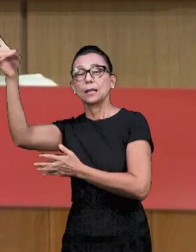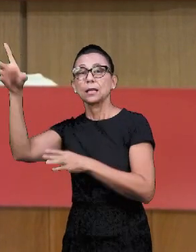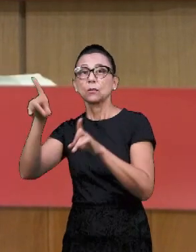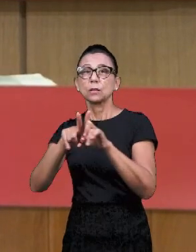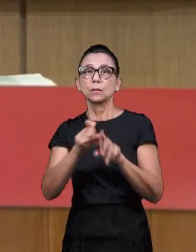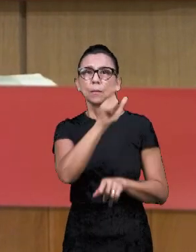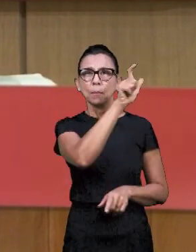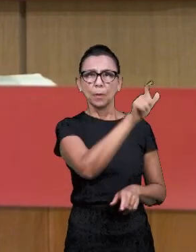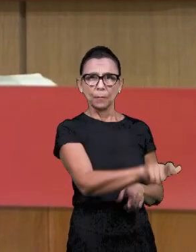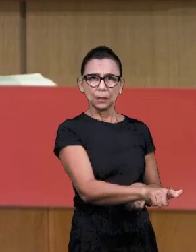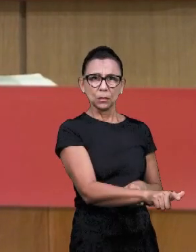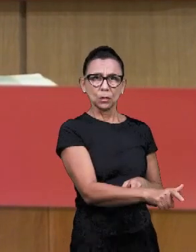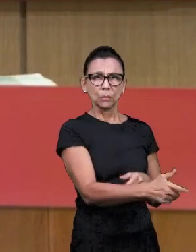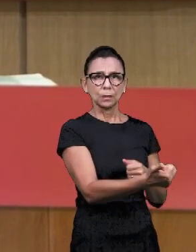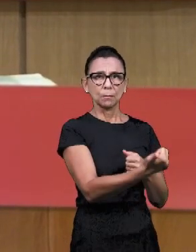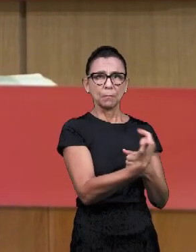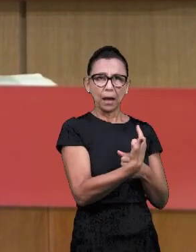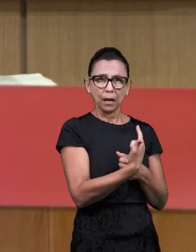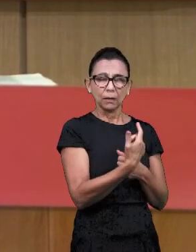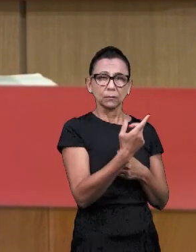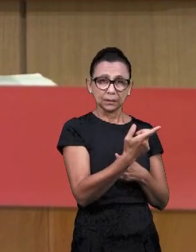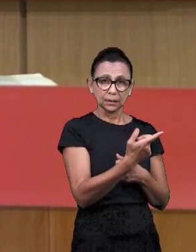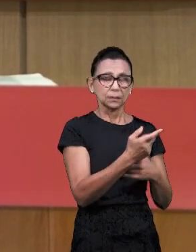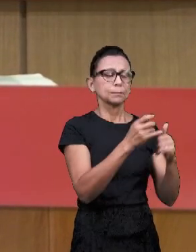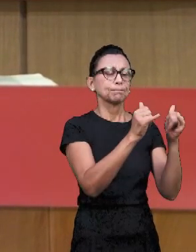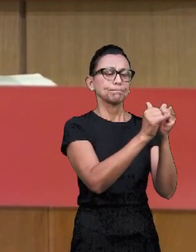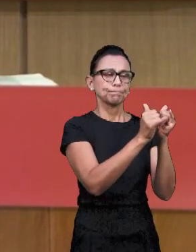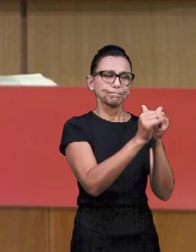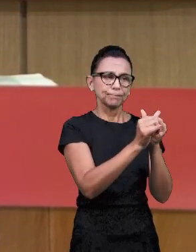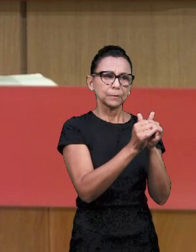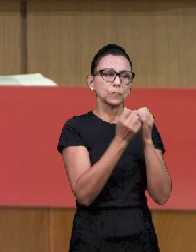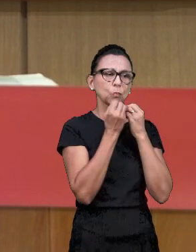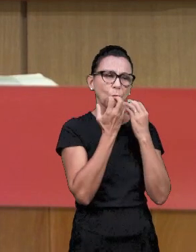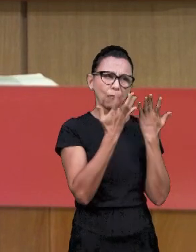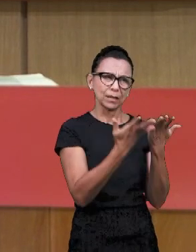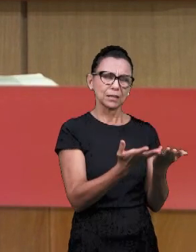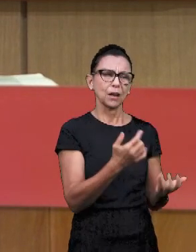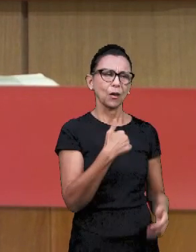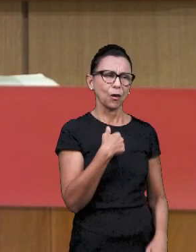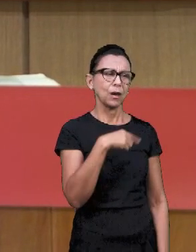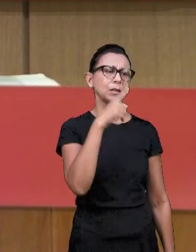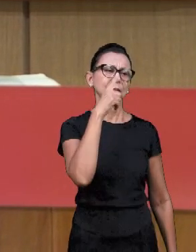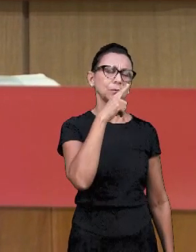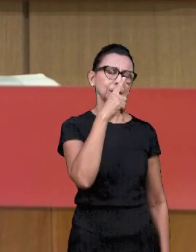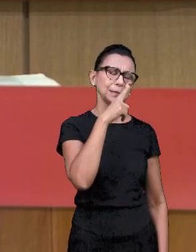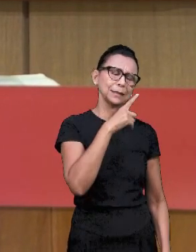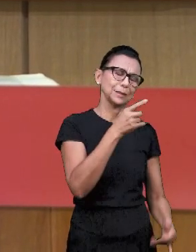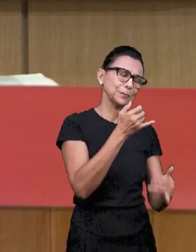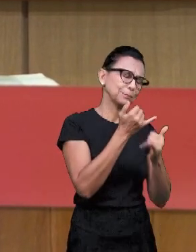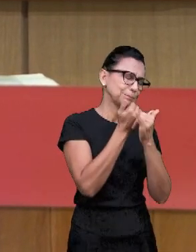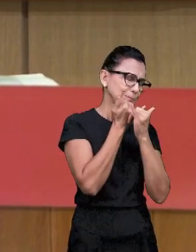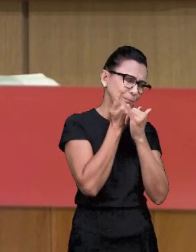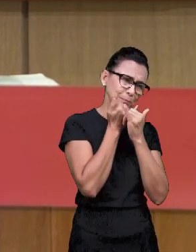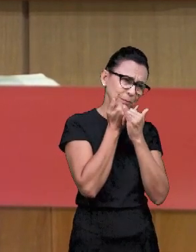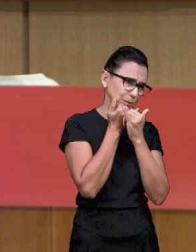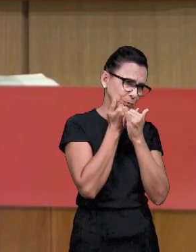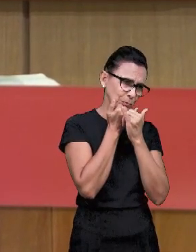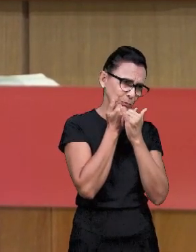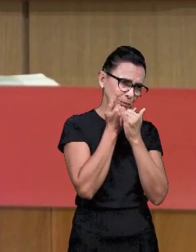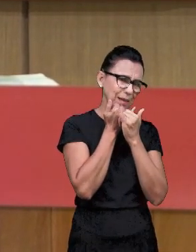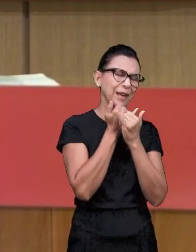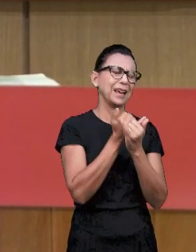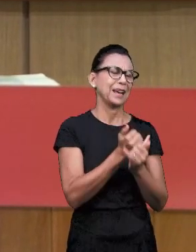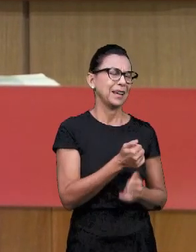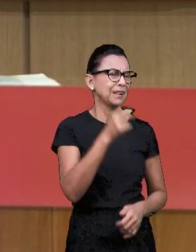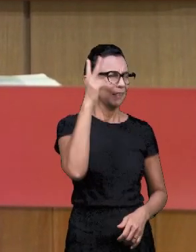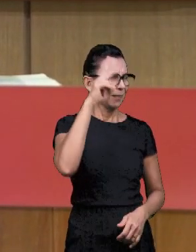сестре. Иисус сказал Матфея в 18 главе, если брат твой исповедуется, и мы исповедуемся им, брат мой,